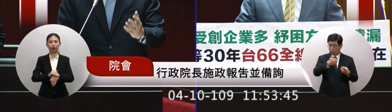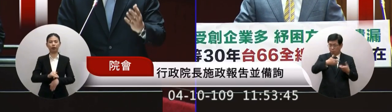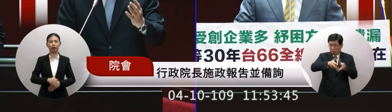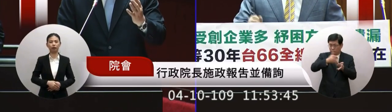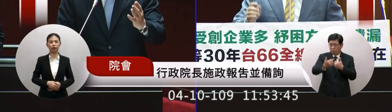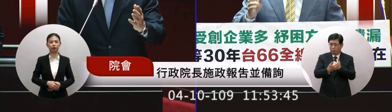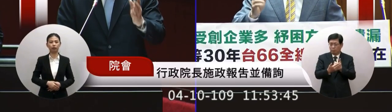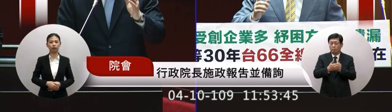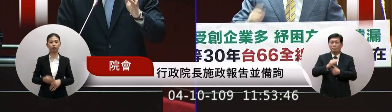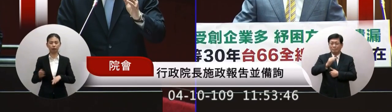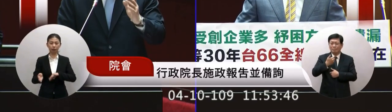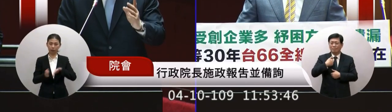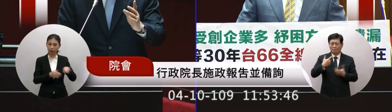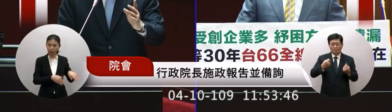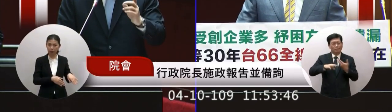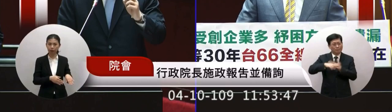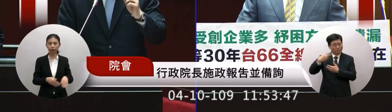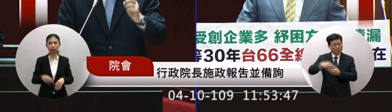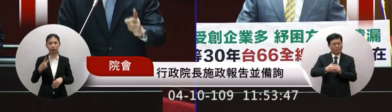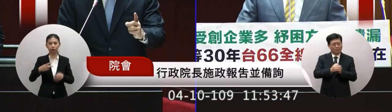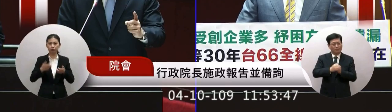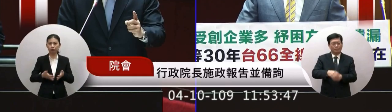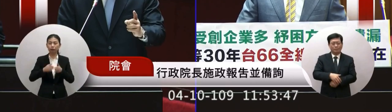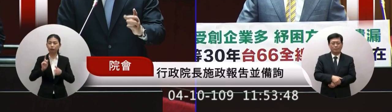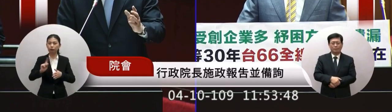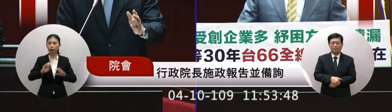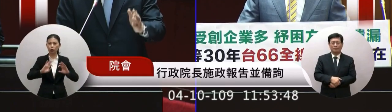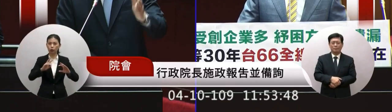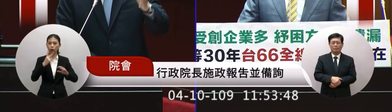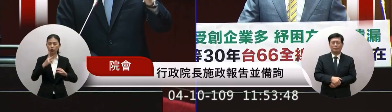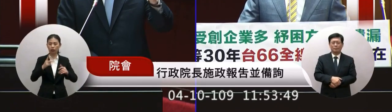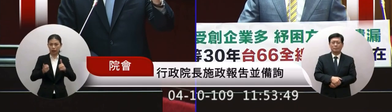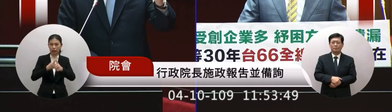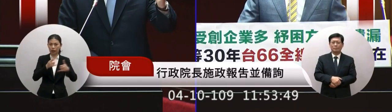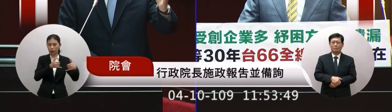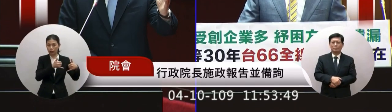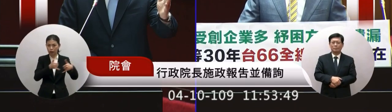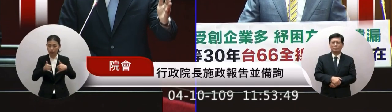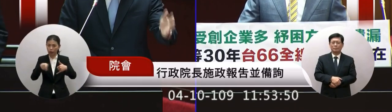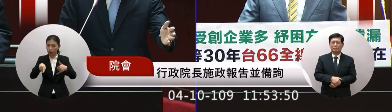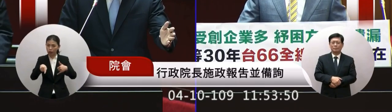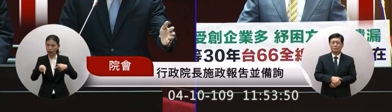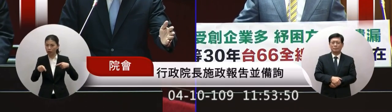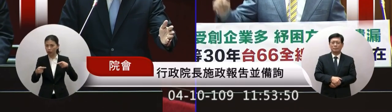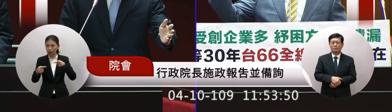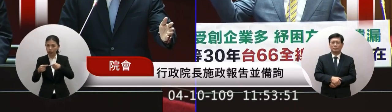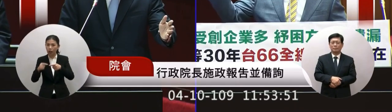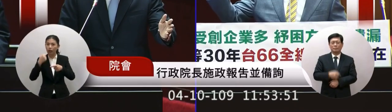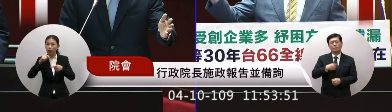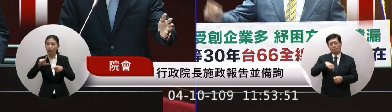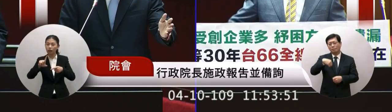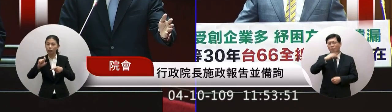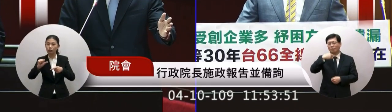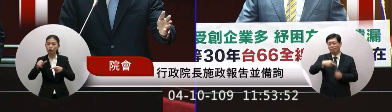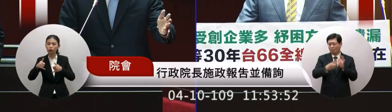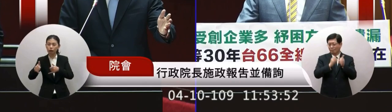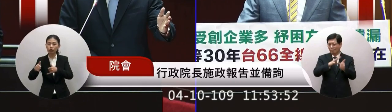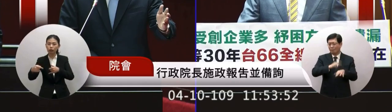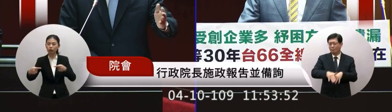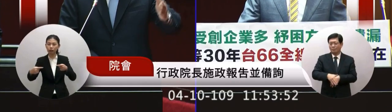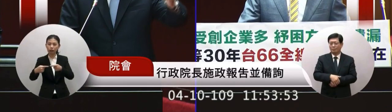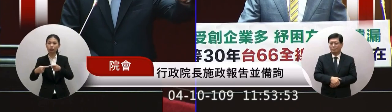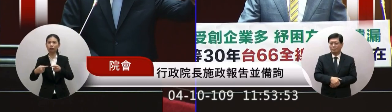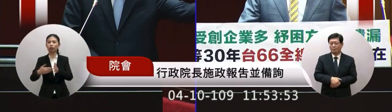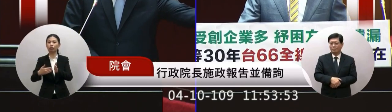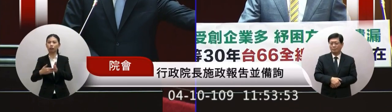长的帮忙。 然后另外一个就是很重要，是国二甲，结果只通到台15线。 这个我后面会讲。 那我说